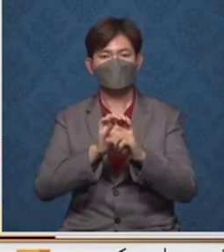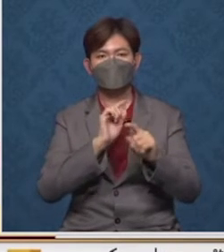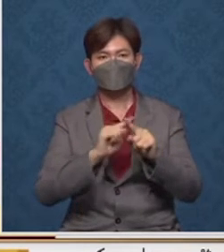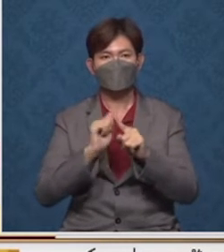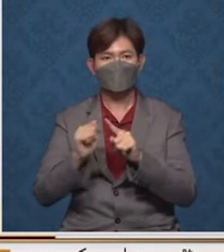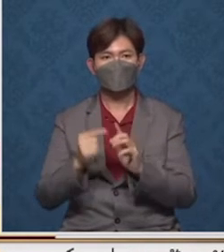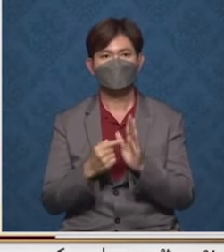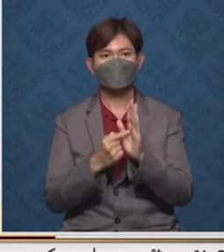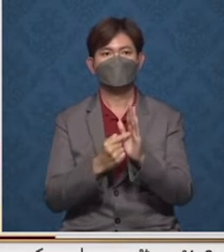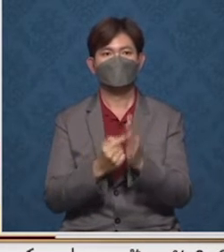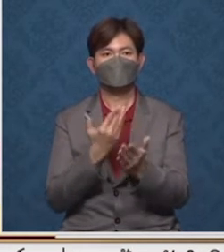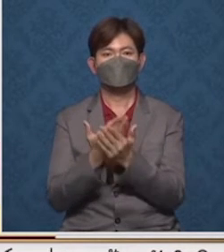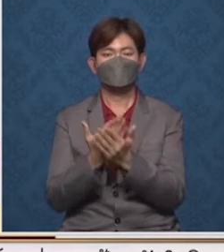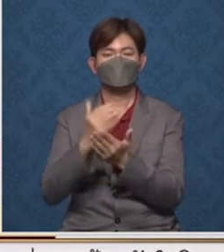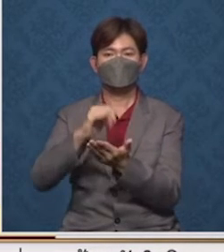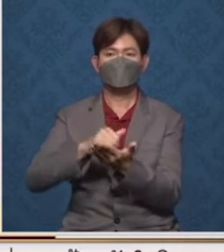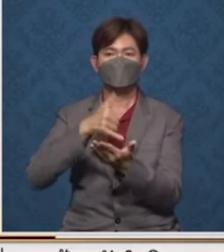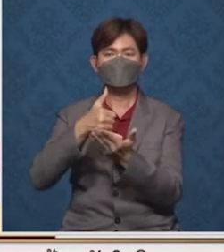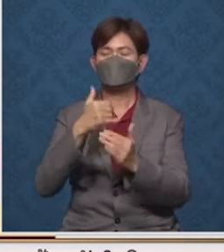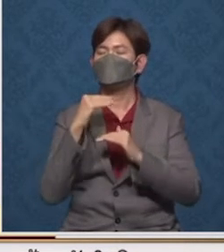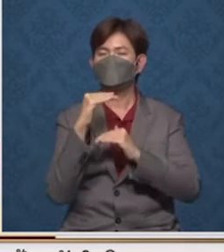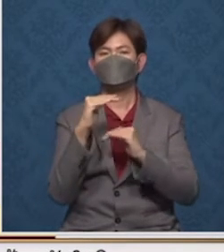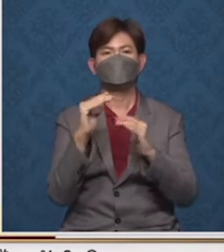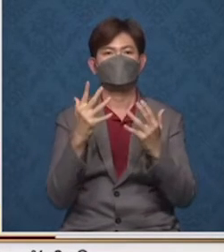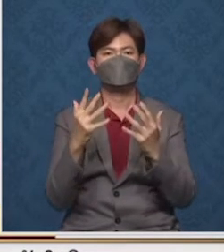แม้แต่เงินฟุตบอลยายา